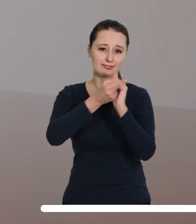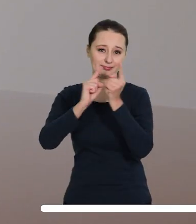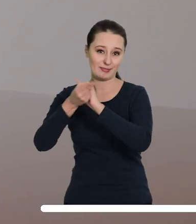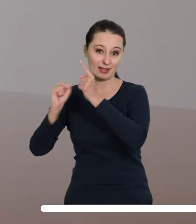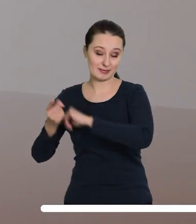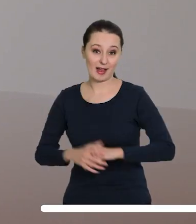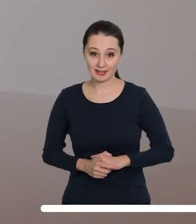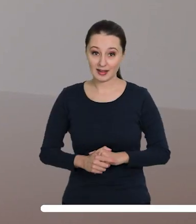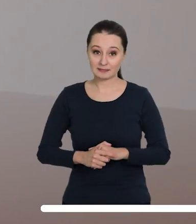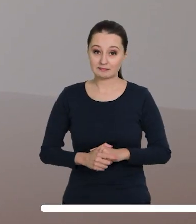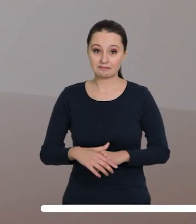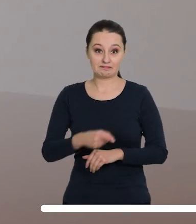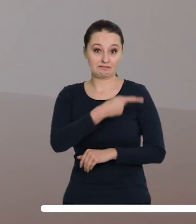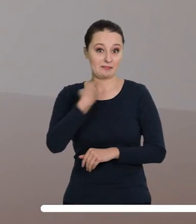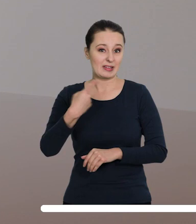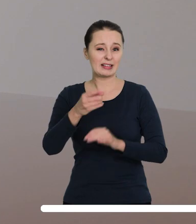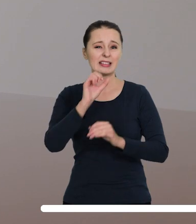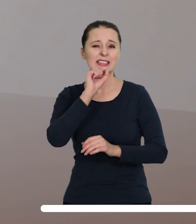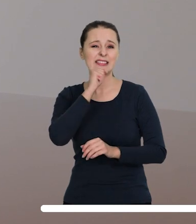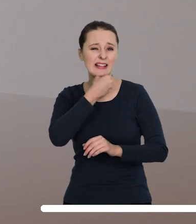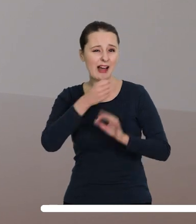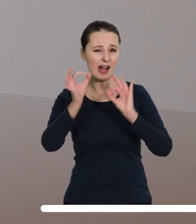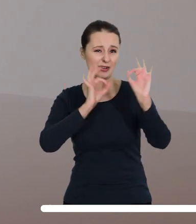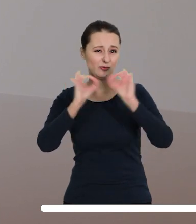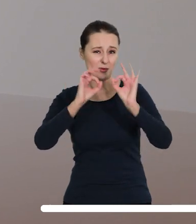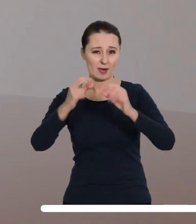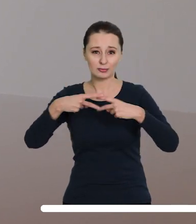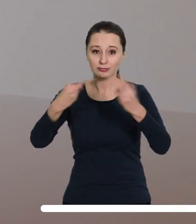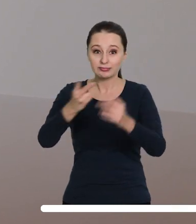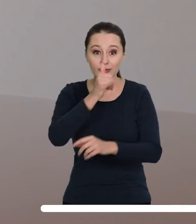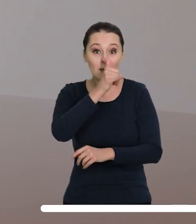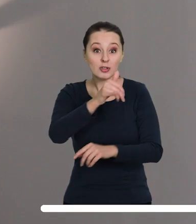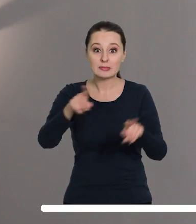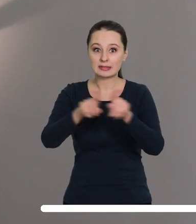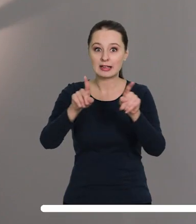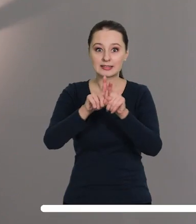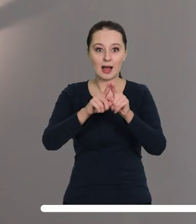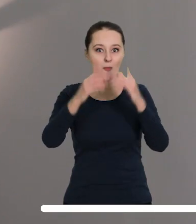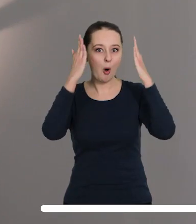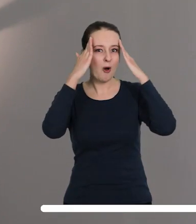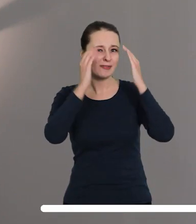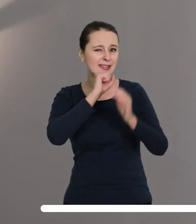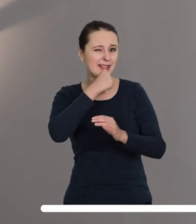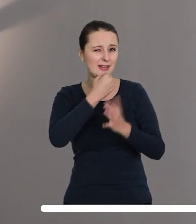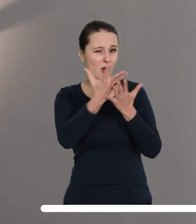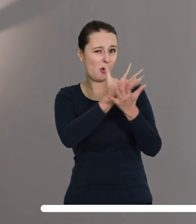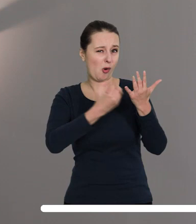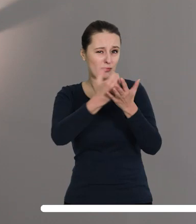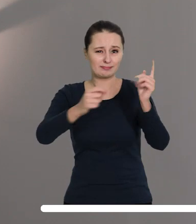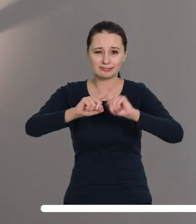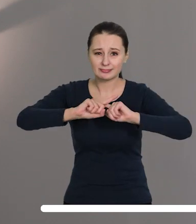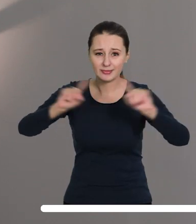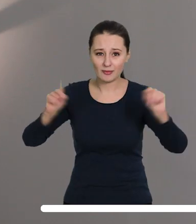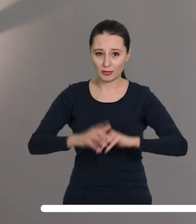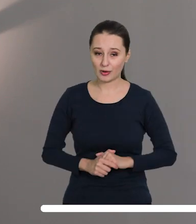ulegają zmianom. Dlatego tak jak nie możemy przekazywać nieaktualnej wiedzy, nie wolno nam działać w oparciu o